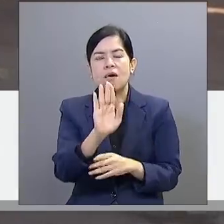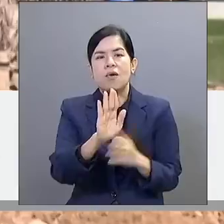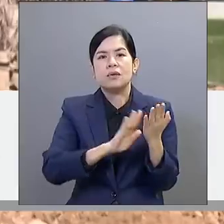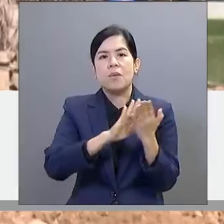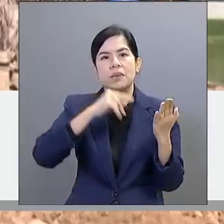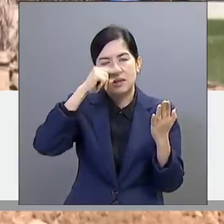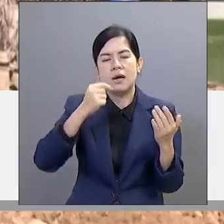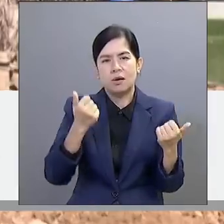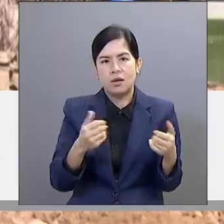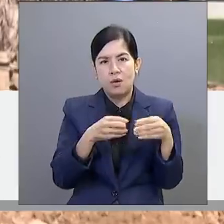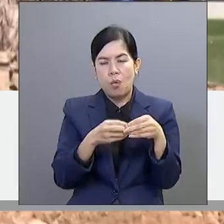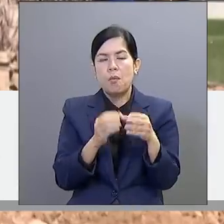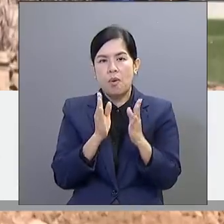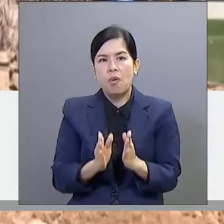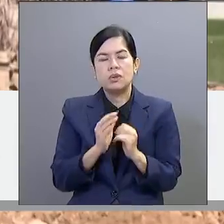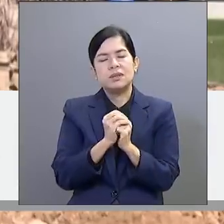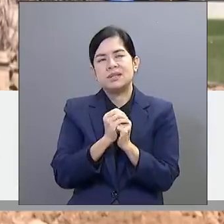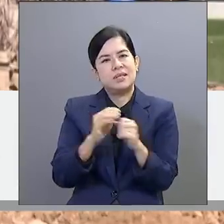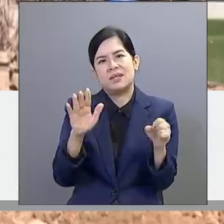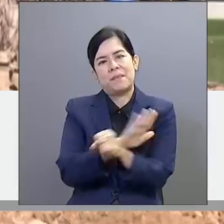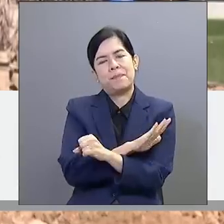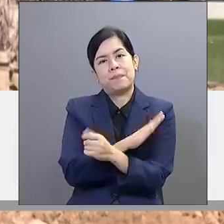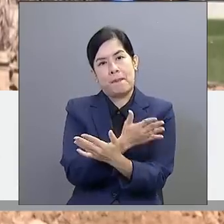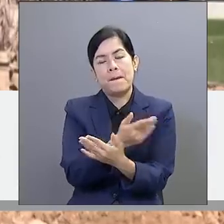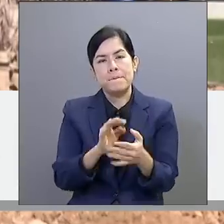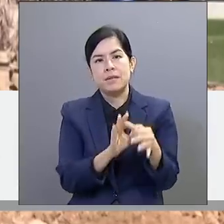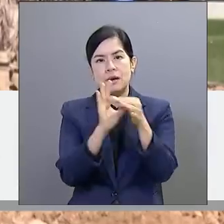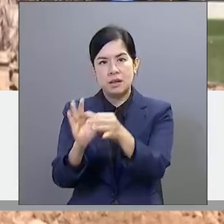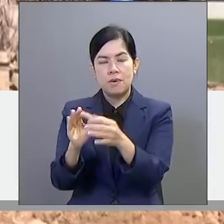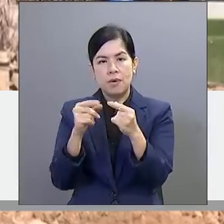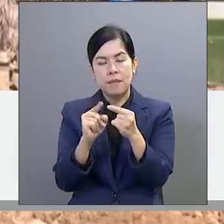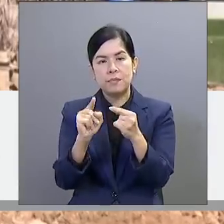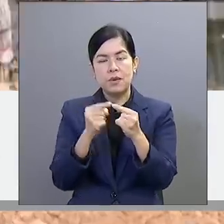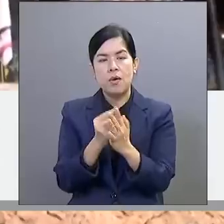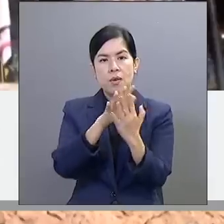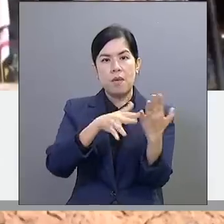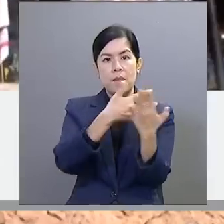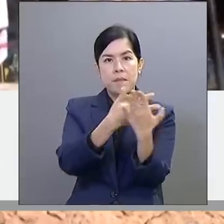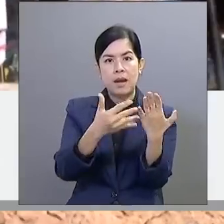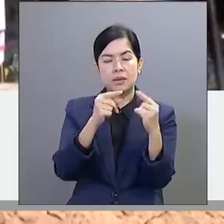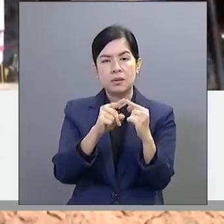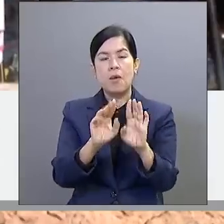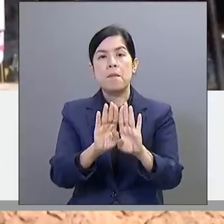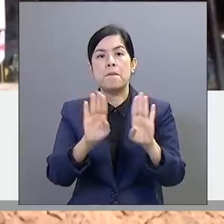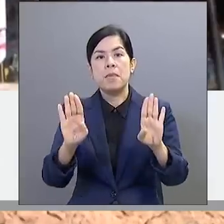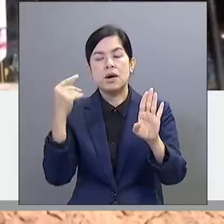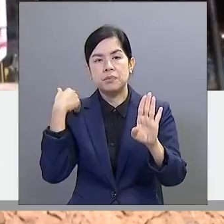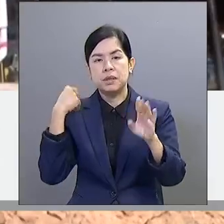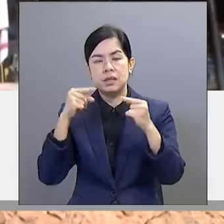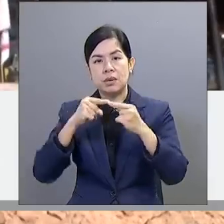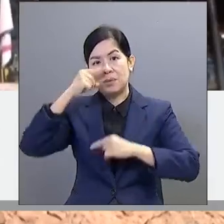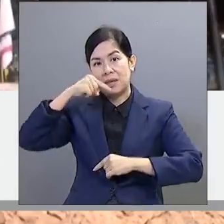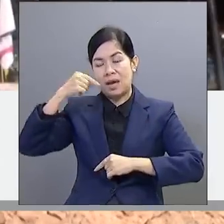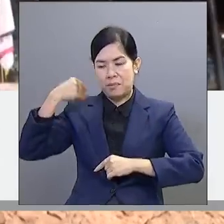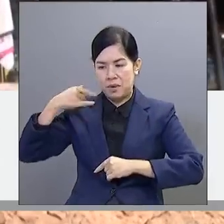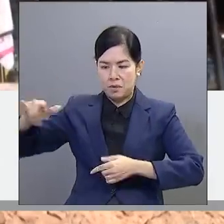เป็นทุนจีนทั้งนั้นล่ะค่ะสิ่งที่ดูจะไปสัมพันธ์ระหว่างเงินสีเทากับมาตรการเปิดประเทศรับนักลงทุนที่มีการล